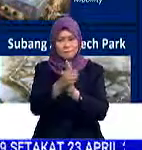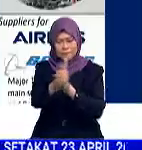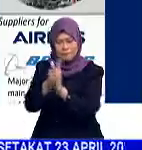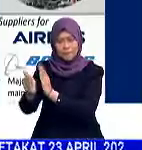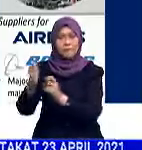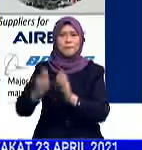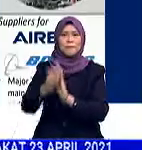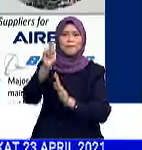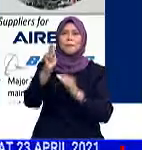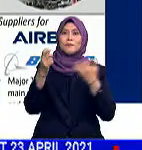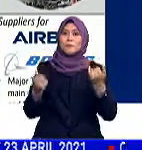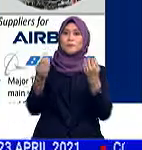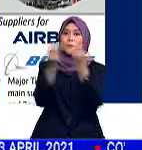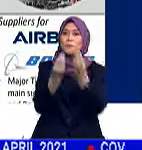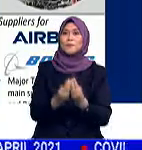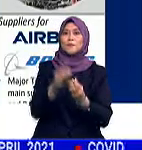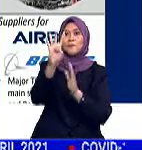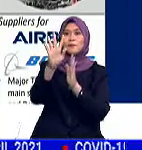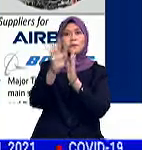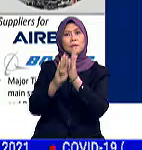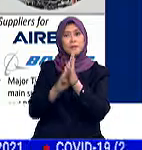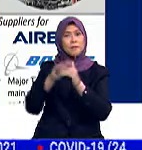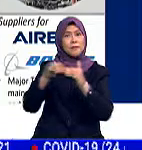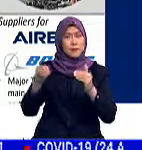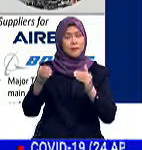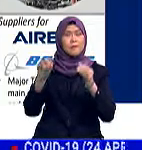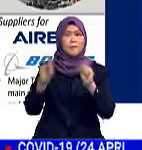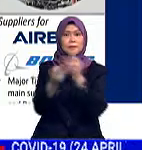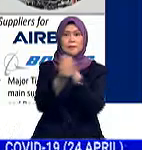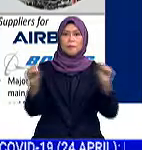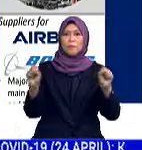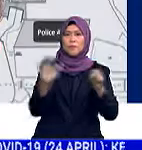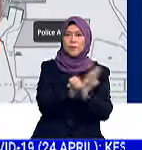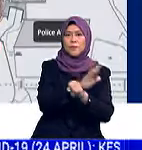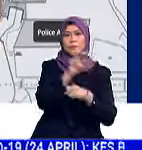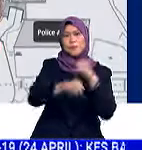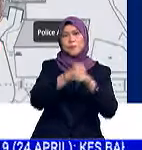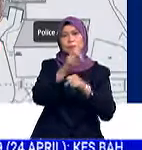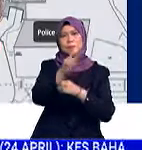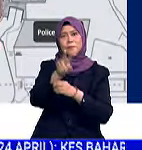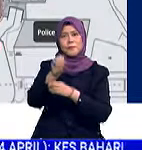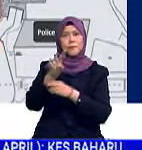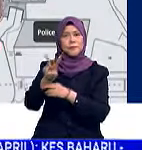potensi pulangan dianggarkan berjumlah R bilion apabila ia siap sepenuhnya pada